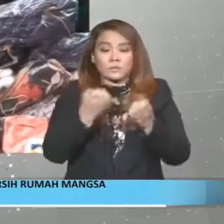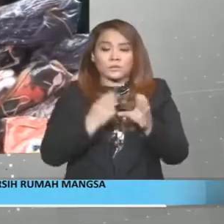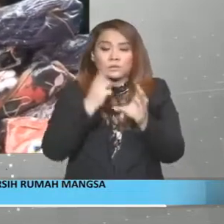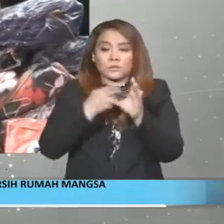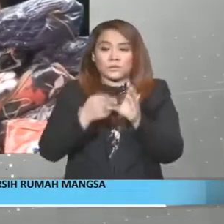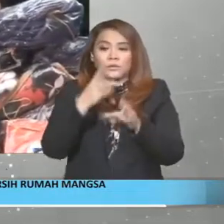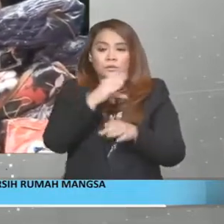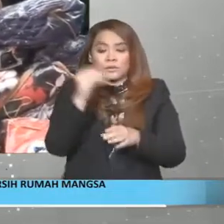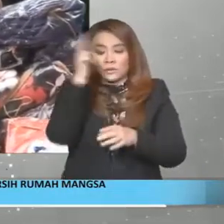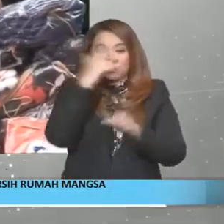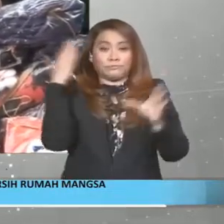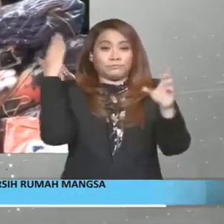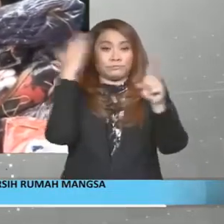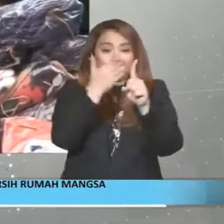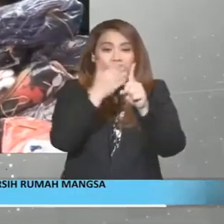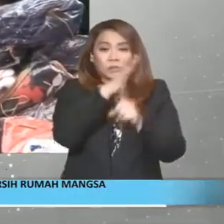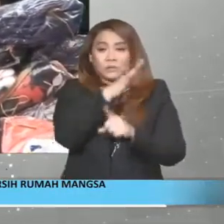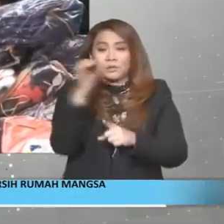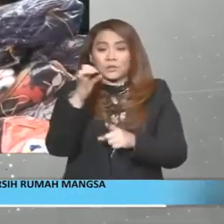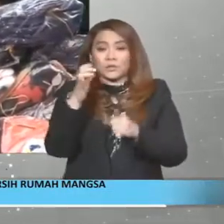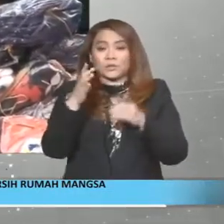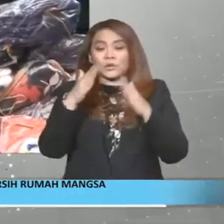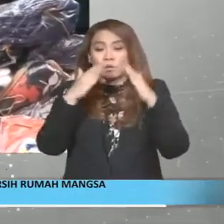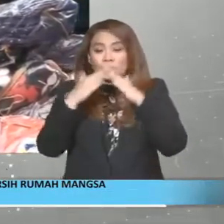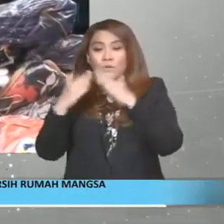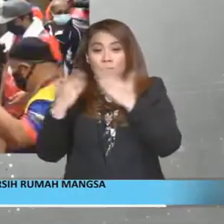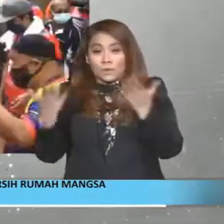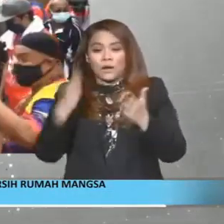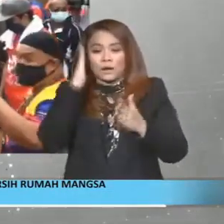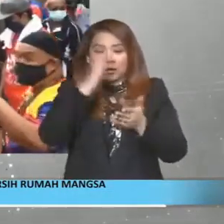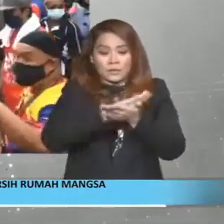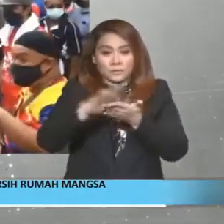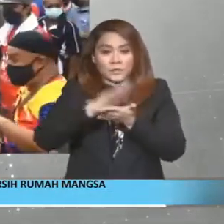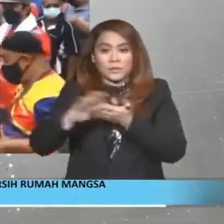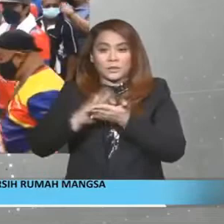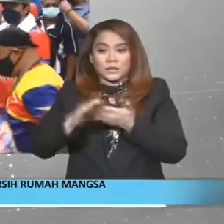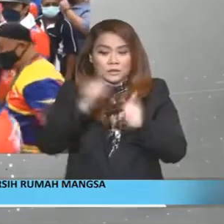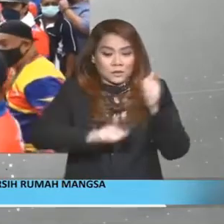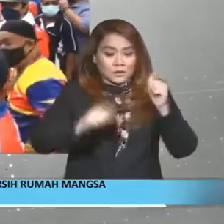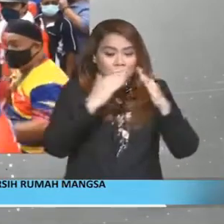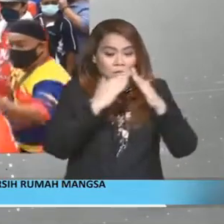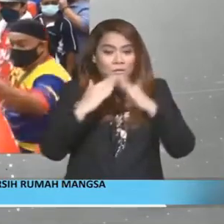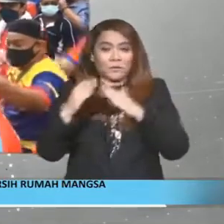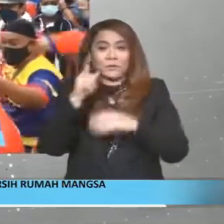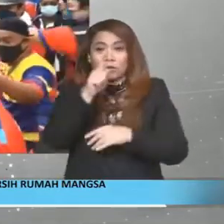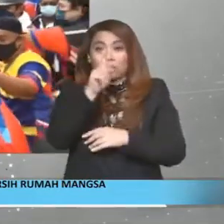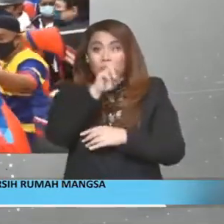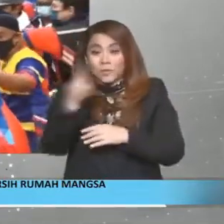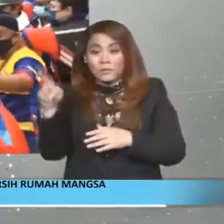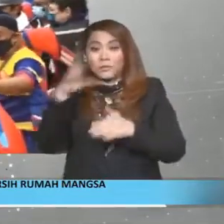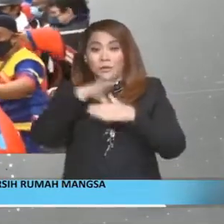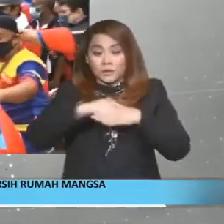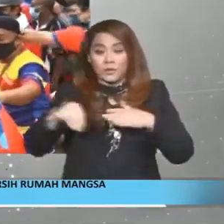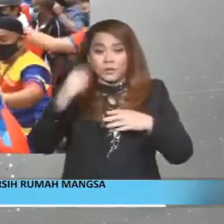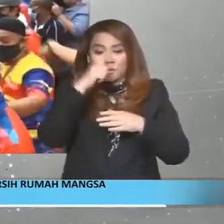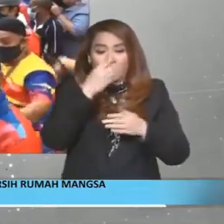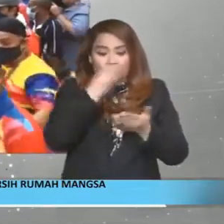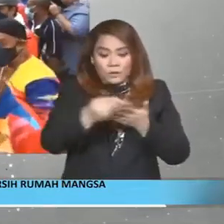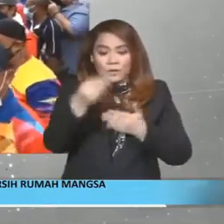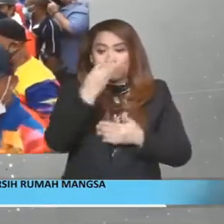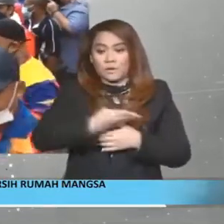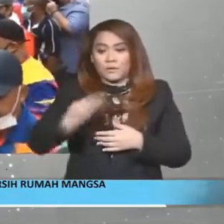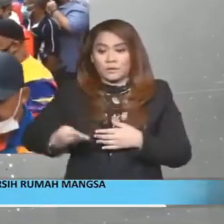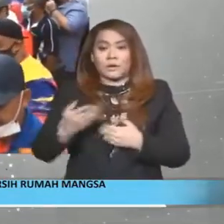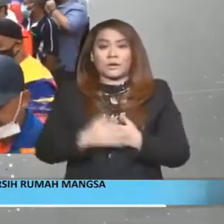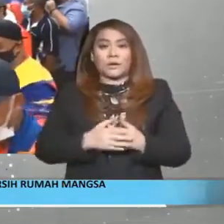Kementerian menyasar kan 500 rumah mangsa banjir Akan dibersihkan dengan setiap rumah diperuntukkan 1000 Ringgit pakai membeli barang